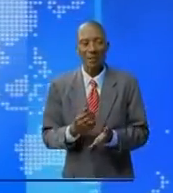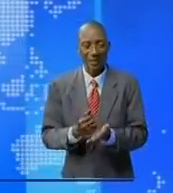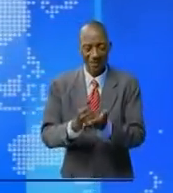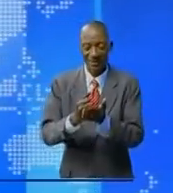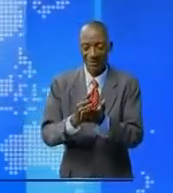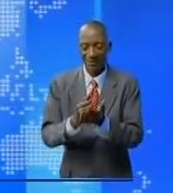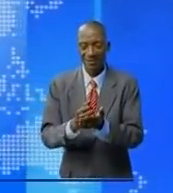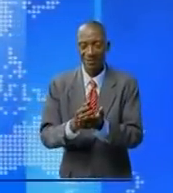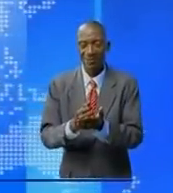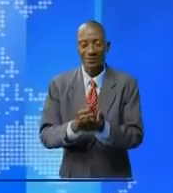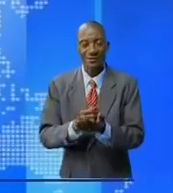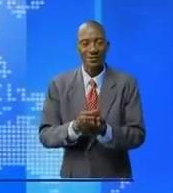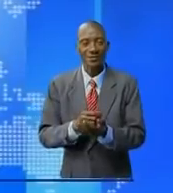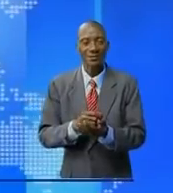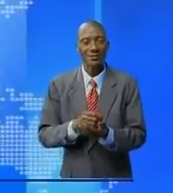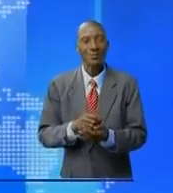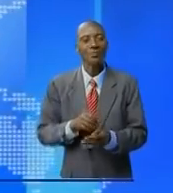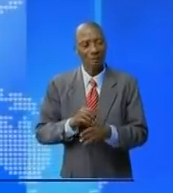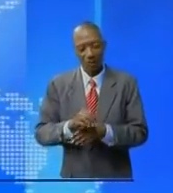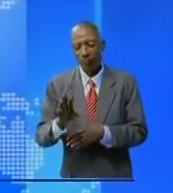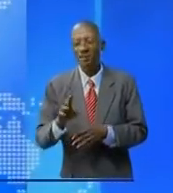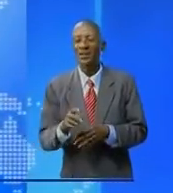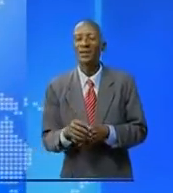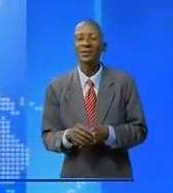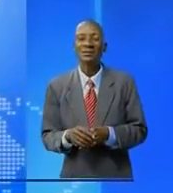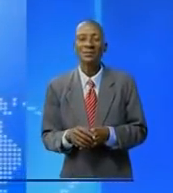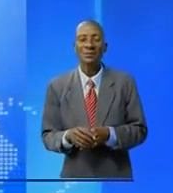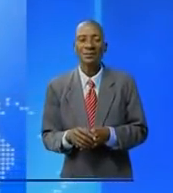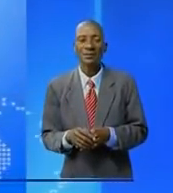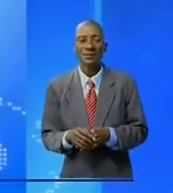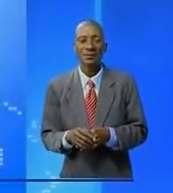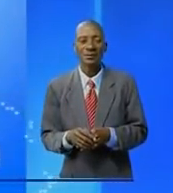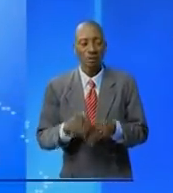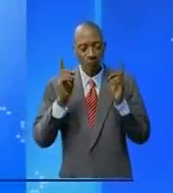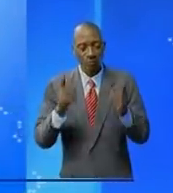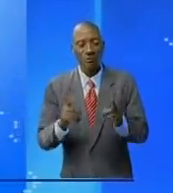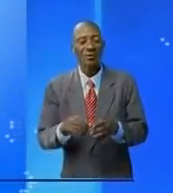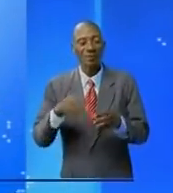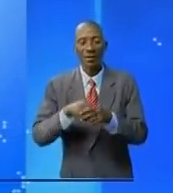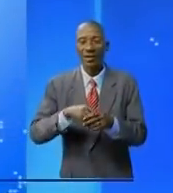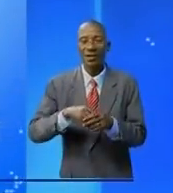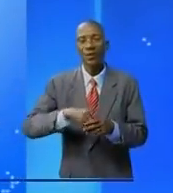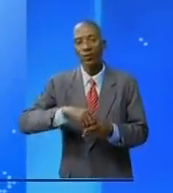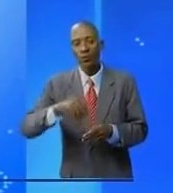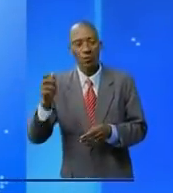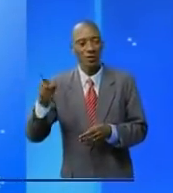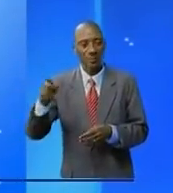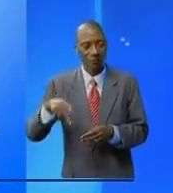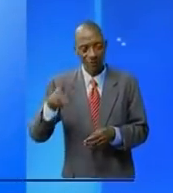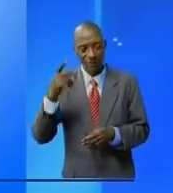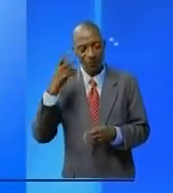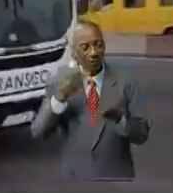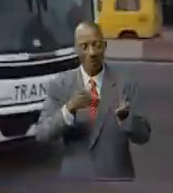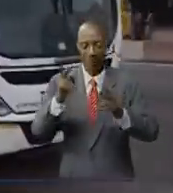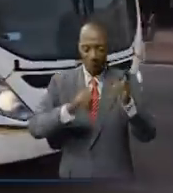de sensibilisation initiée par l'Alliance internationale des femmes avocates, AIFA en sigle. Virginie Lofembe pour le